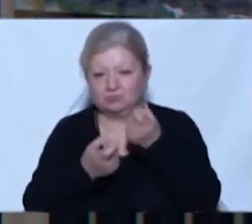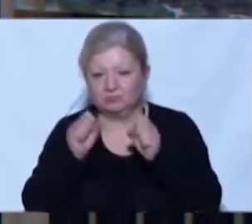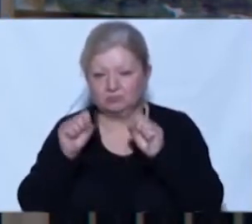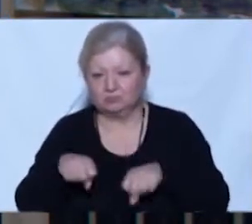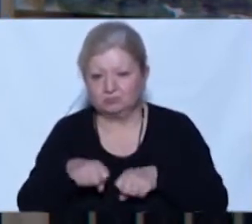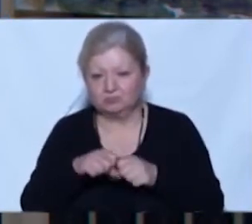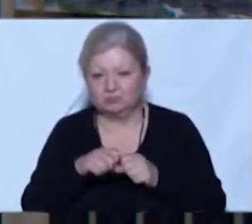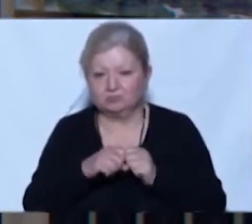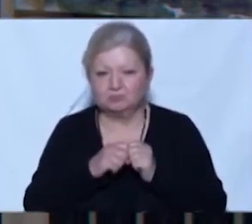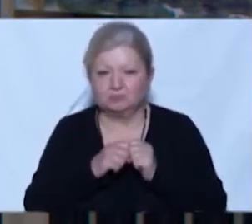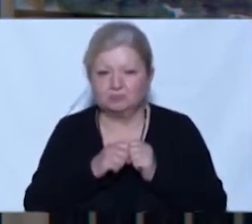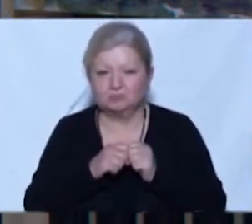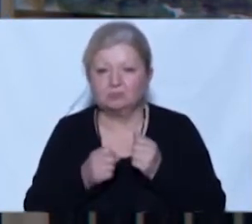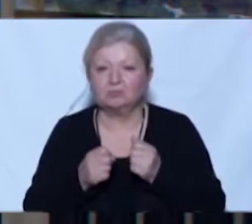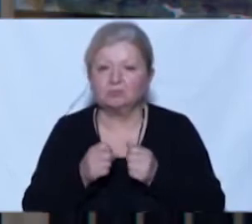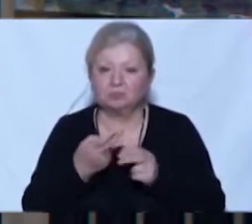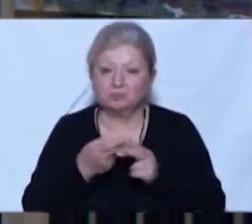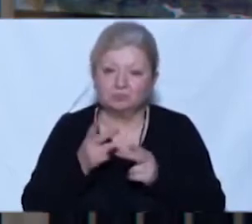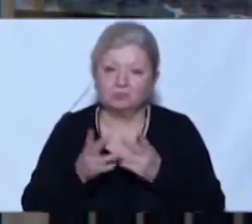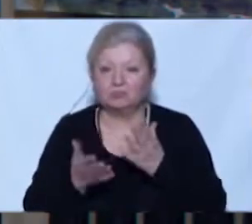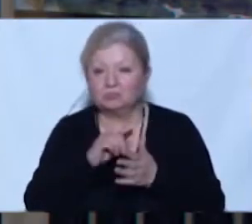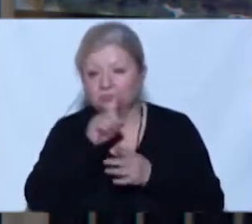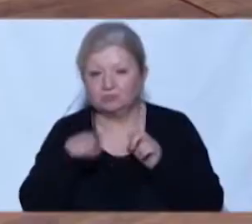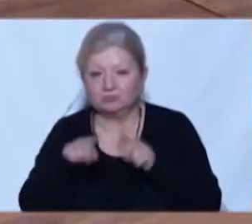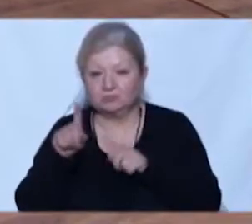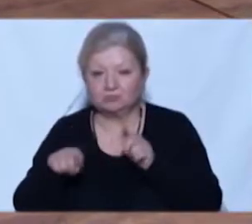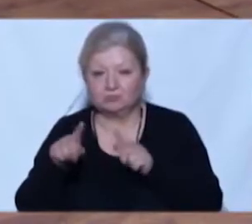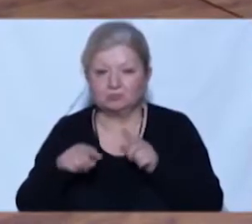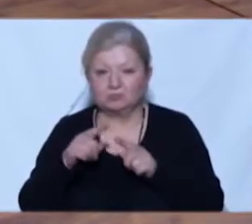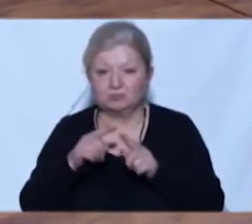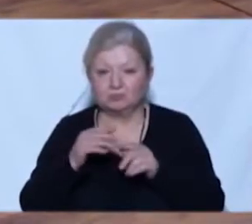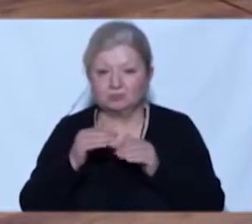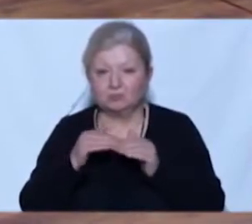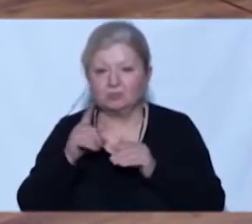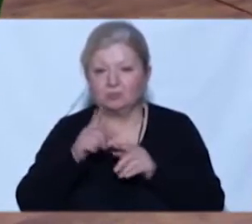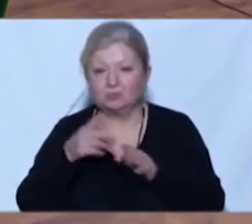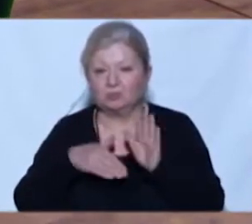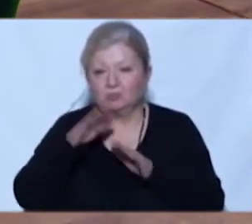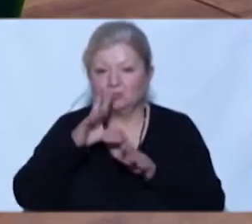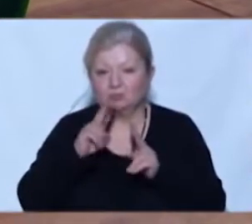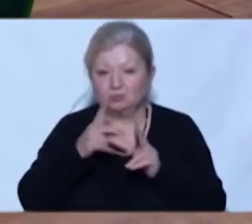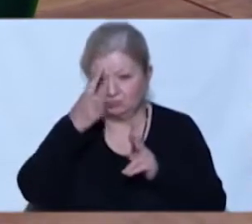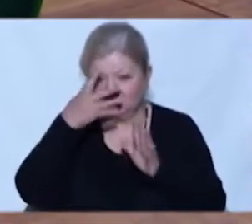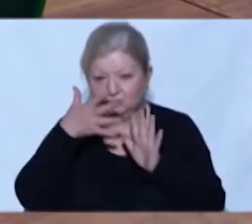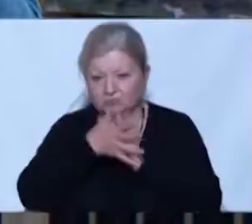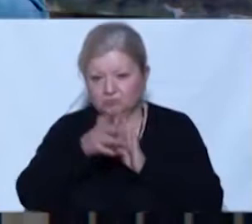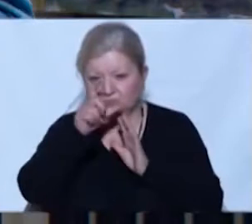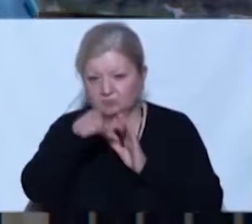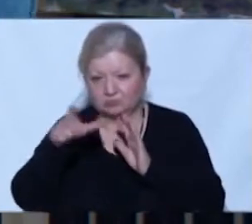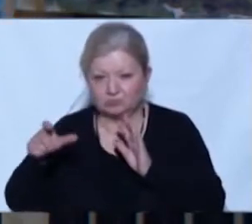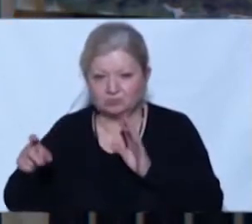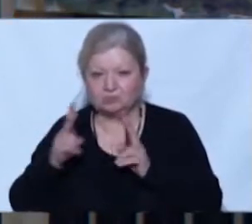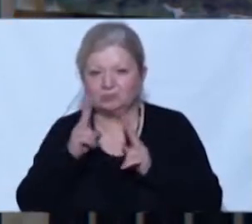შესაძლებლობა. Თუმცა ზოგიერთი უფრო მეტად გაცნობიერებული ისტორიაში ადამიანი მეტყვის,